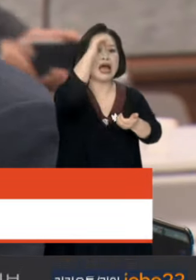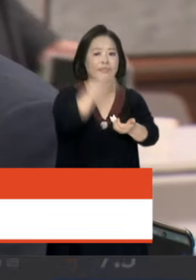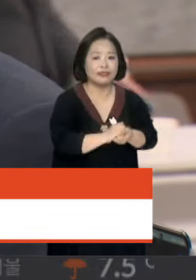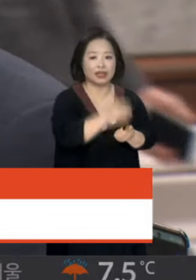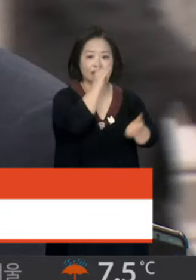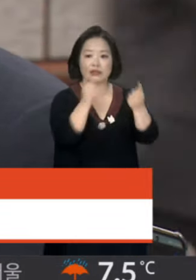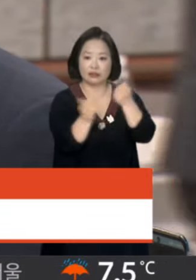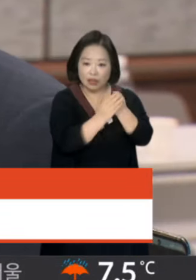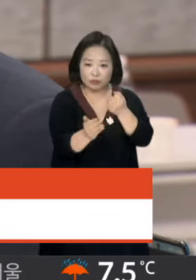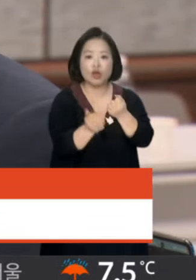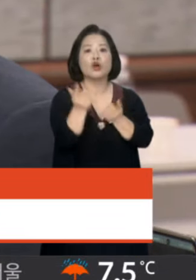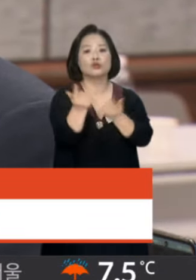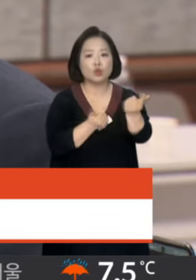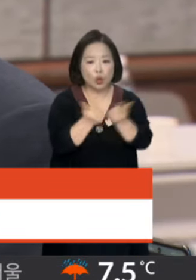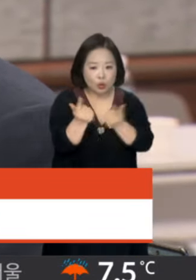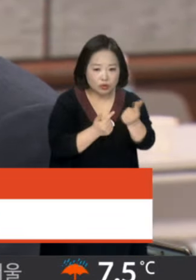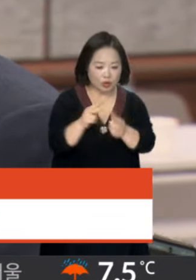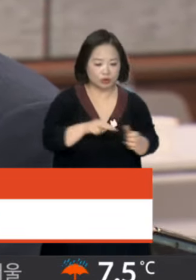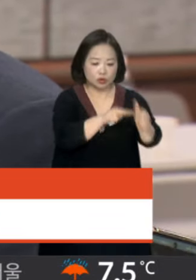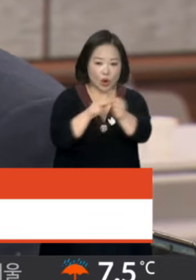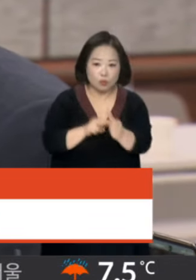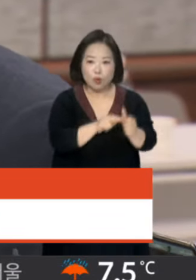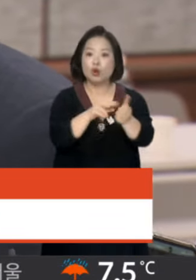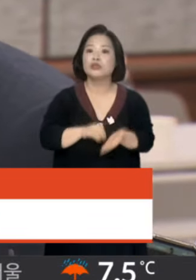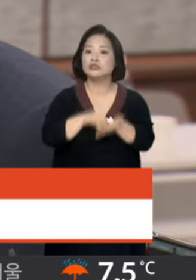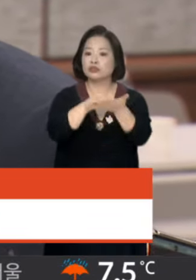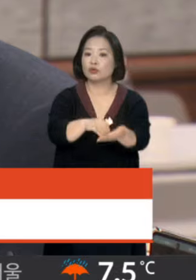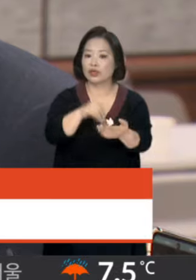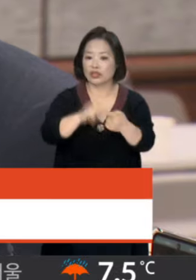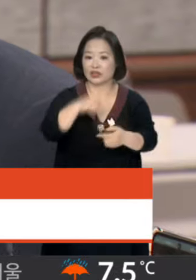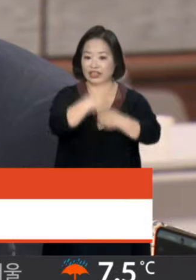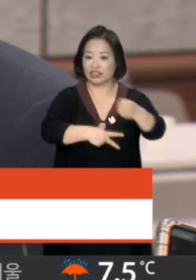따라 채무조정 이용정보 등록기간도